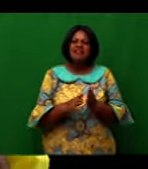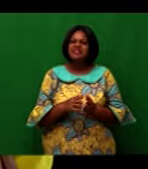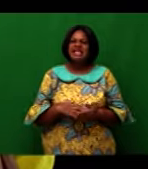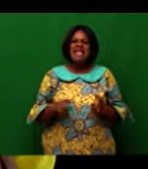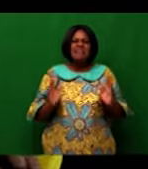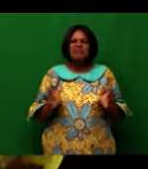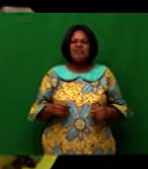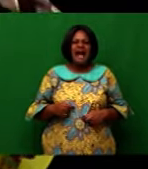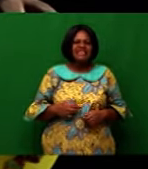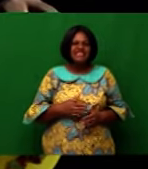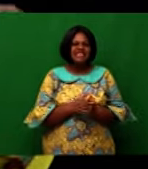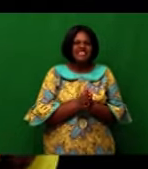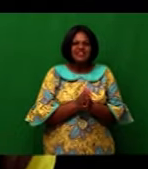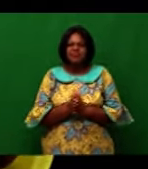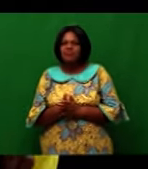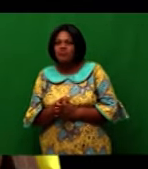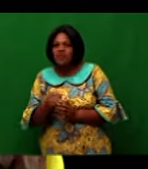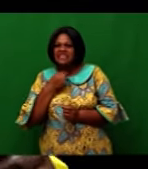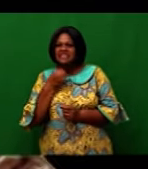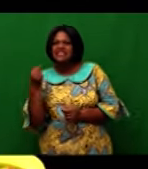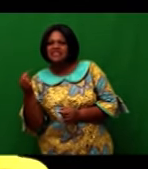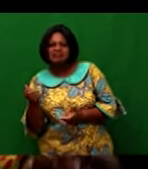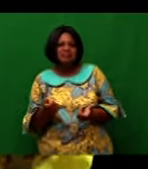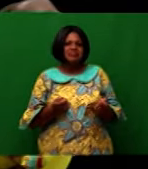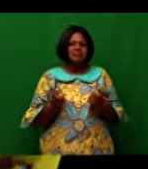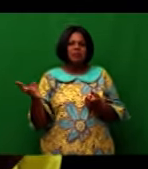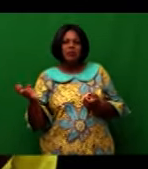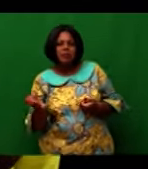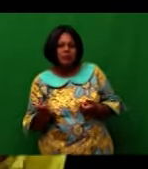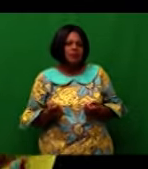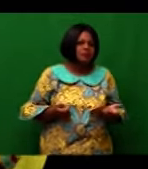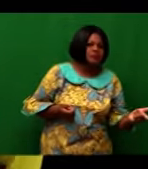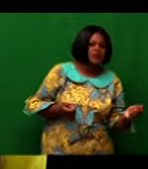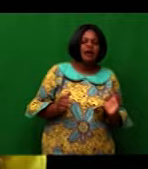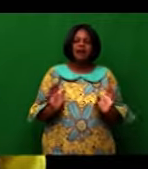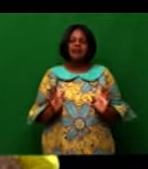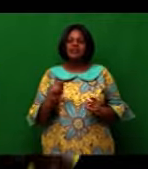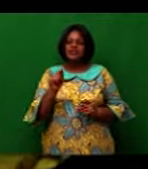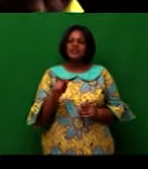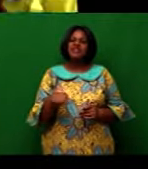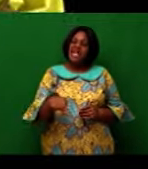mumba ndo zviri pavanhu vechirume ndo zvaita kuti ivhe nemadzimai aako